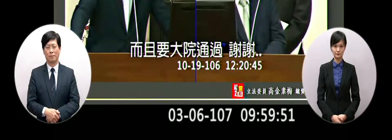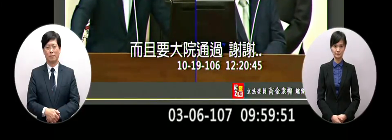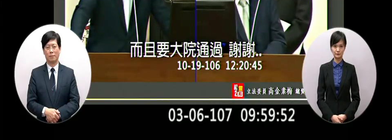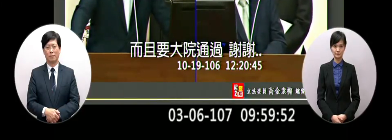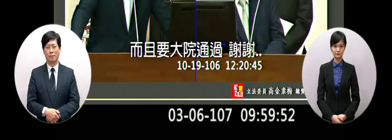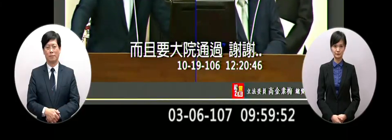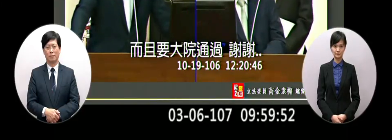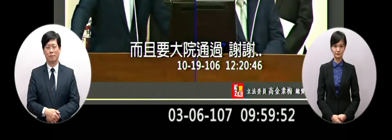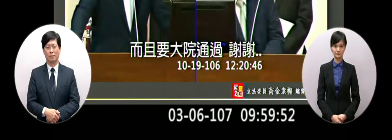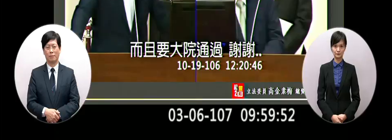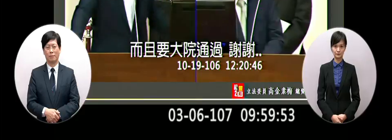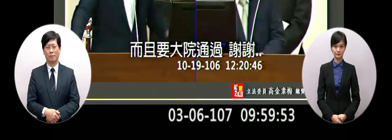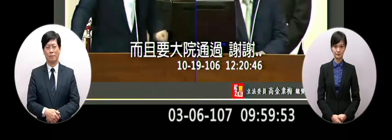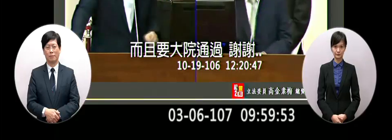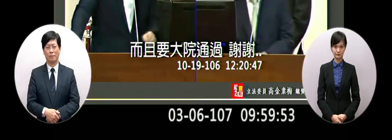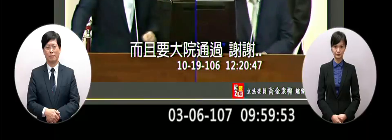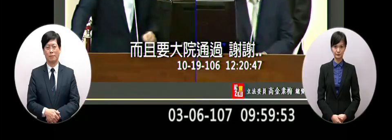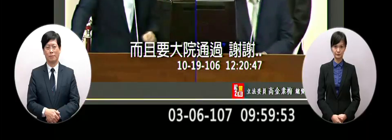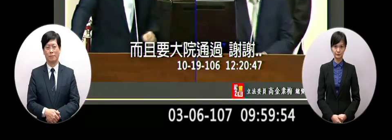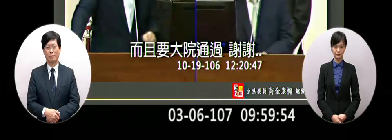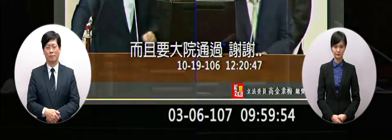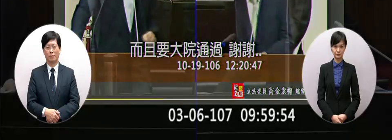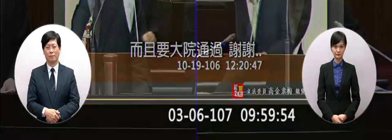且要大院通过。谢谢。